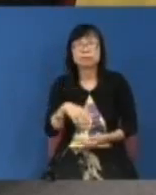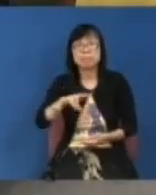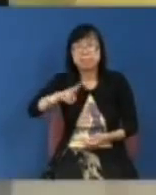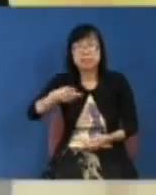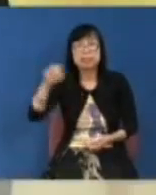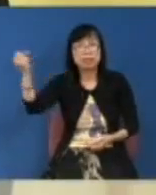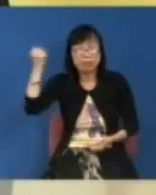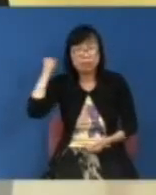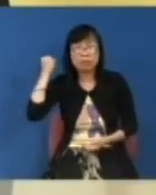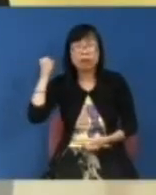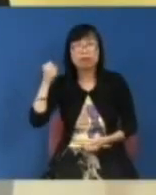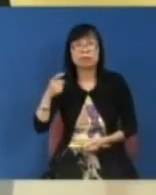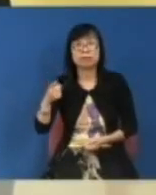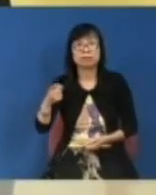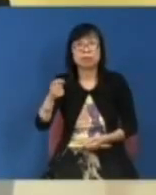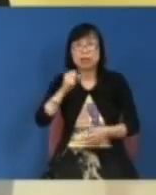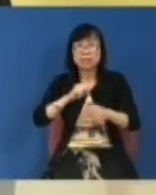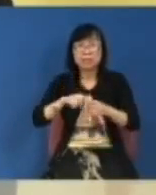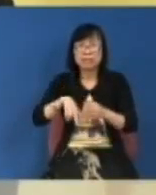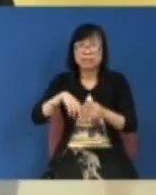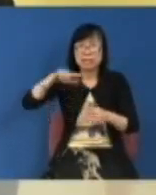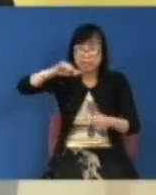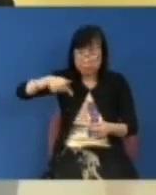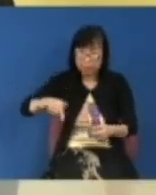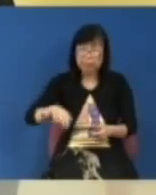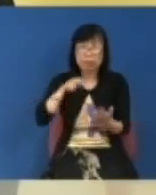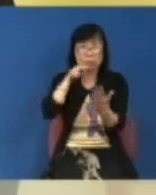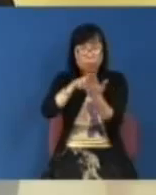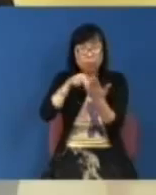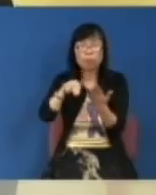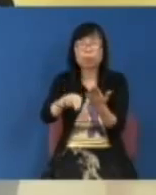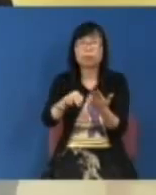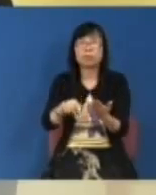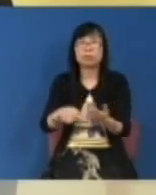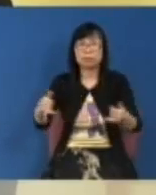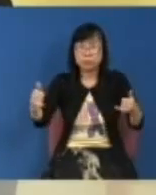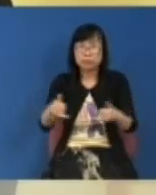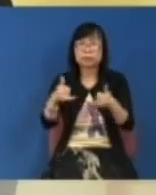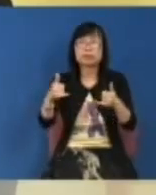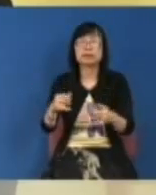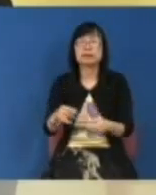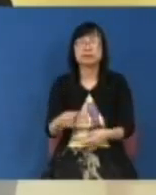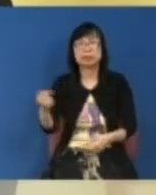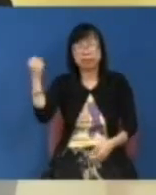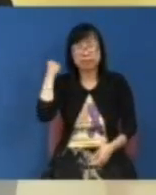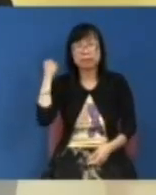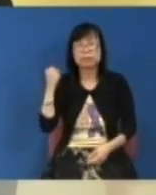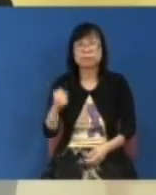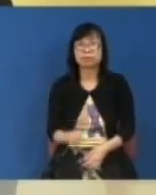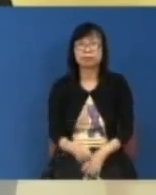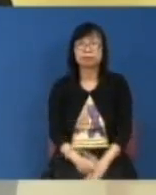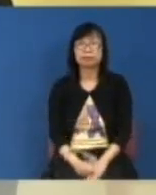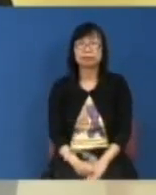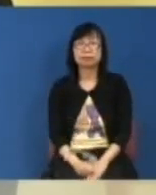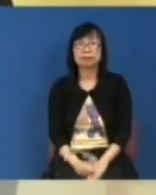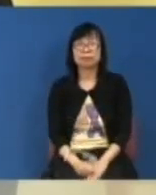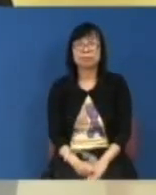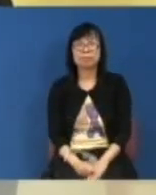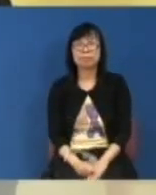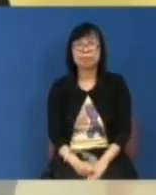因为佢嗰种洞察力、嗰种渗透力、预见力，系咪啊？唔系